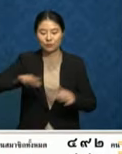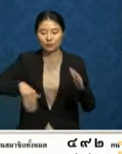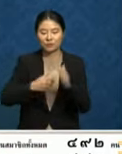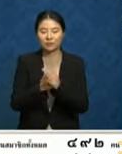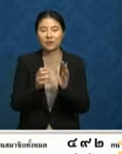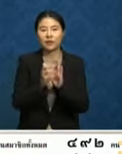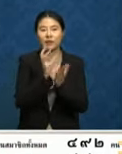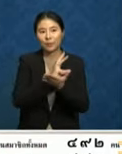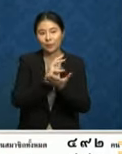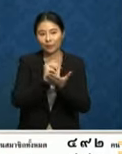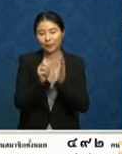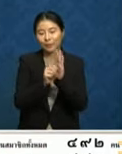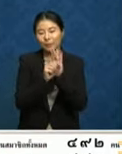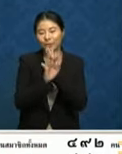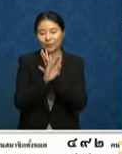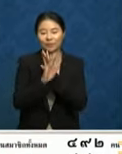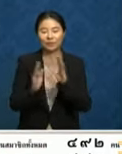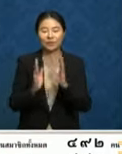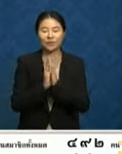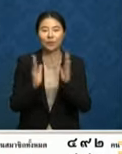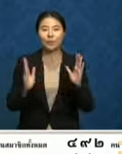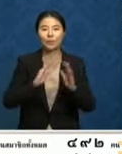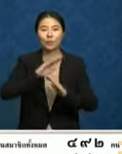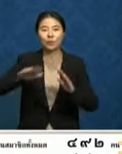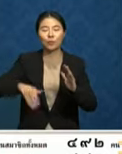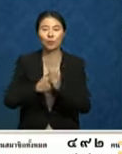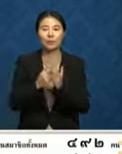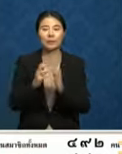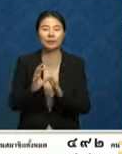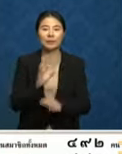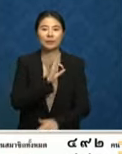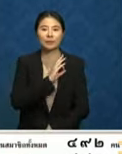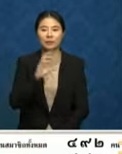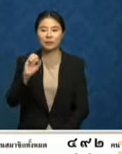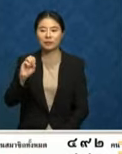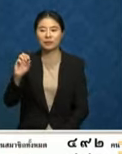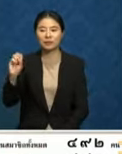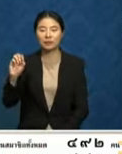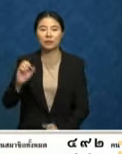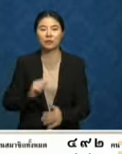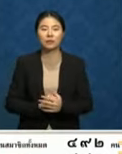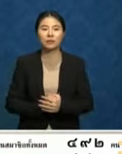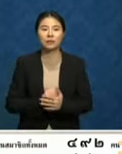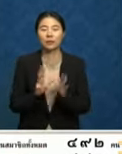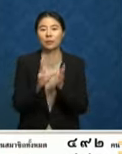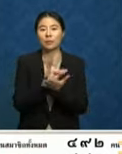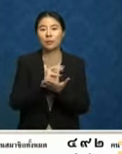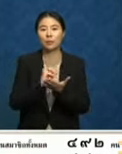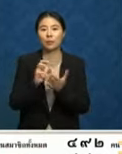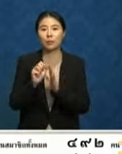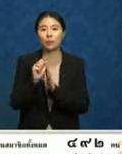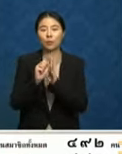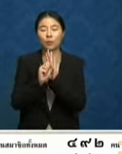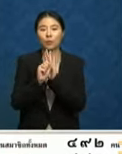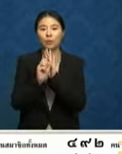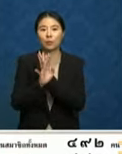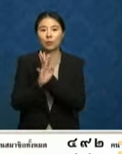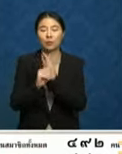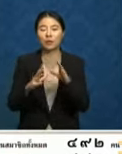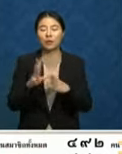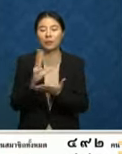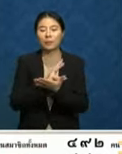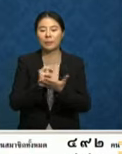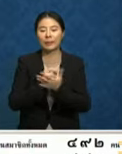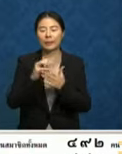อุบลราชธานีต้องขอกราบขอบพระคุณท่านสมาชิกทุกท่านมหาวิทยาลัยอุบลราชธานีเป็นมหาวิทยาลัยแห่งการขับ